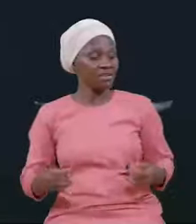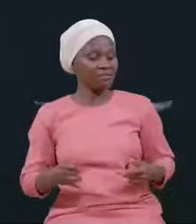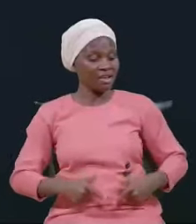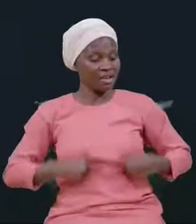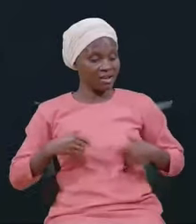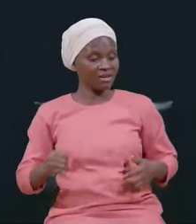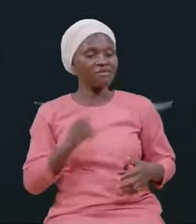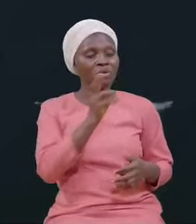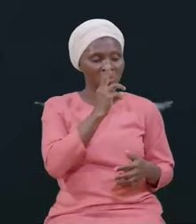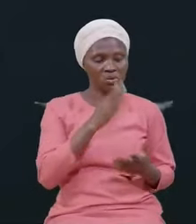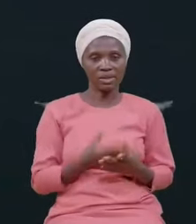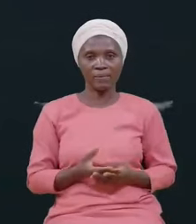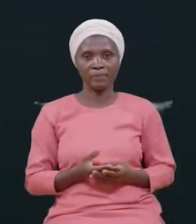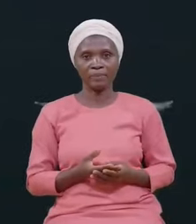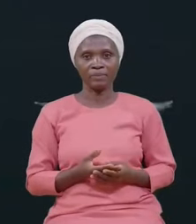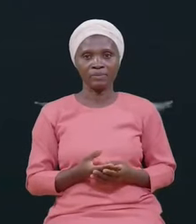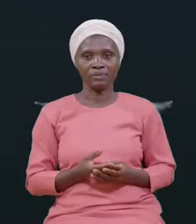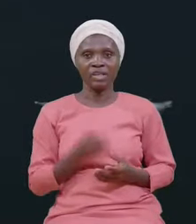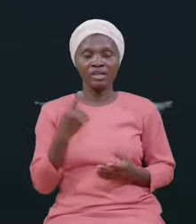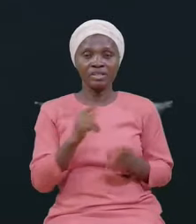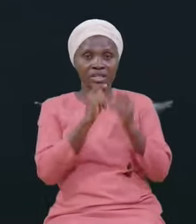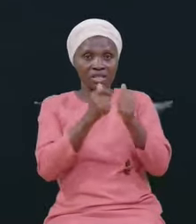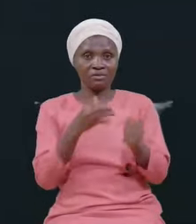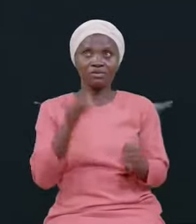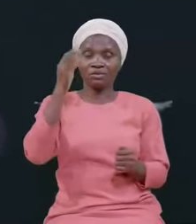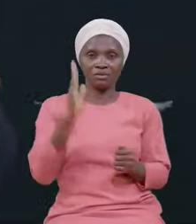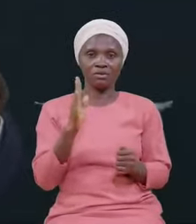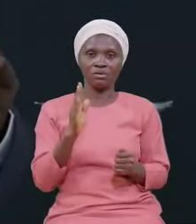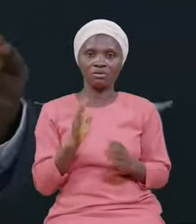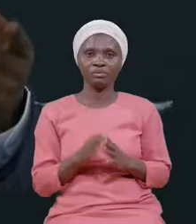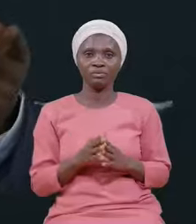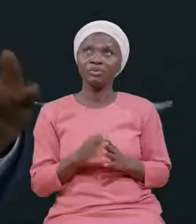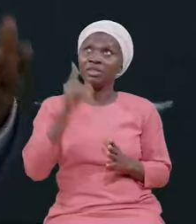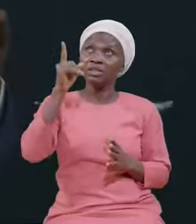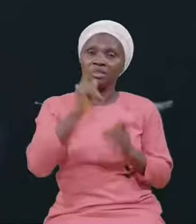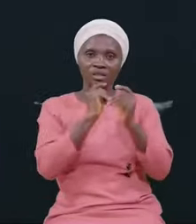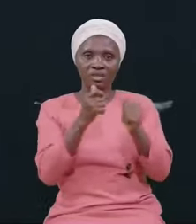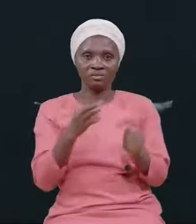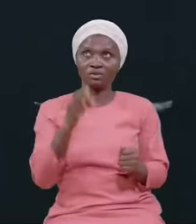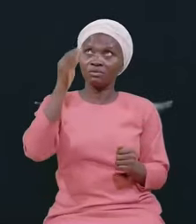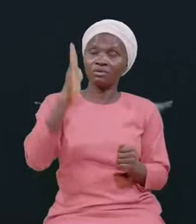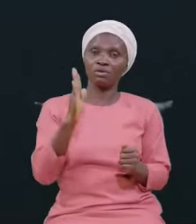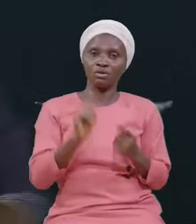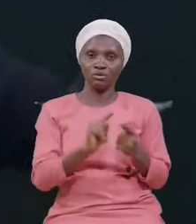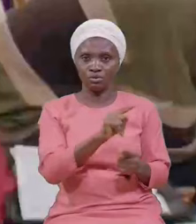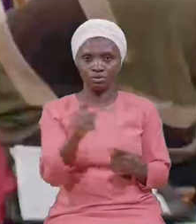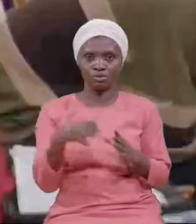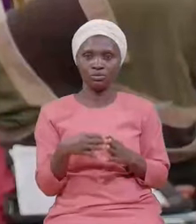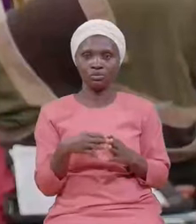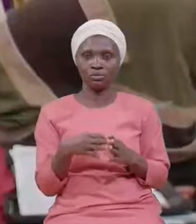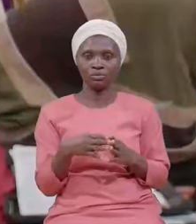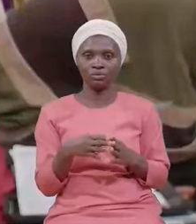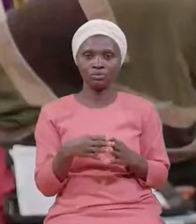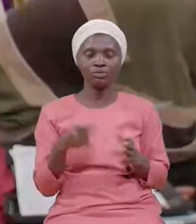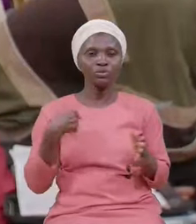L'eau vive. Le don de Dieu, il est le don de Dieu pour toi. Nous ne méritons pas un